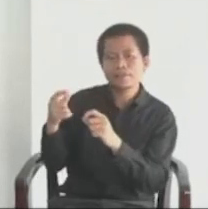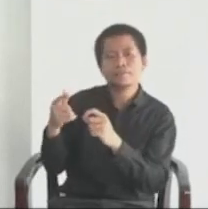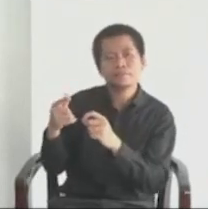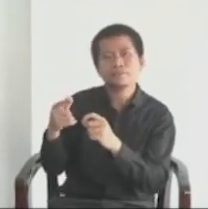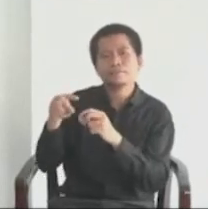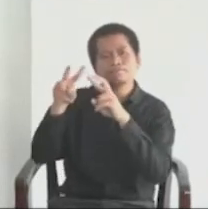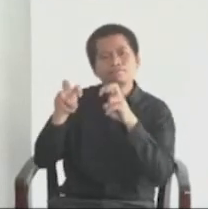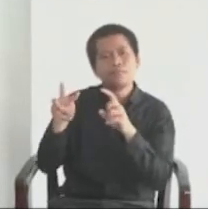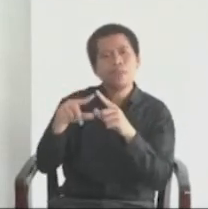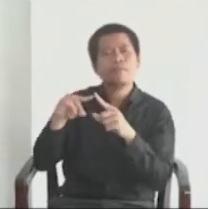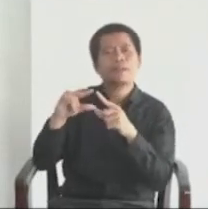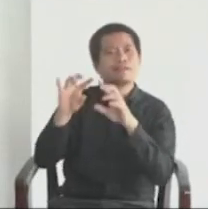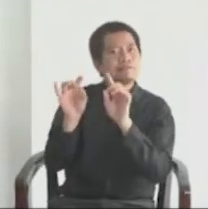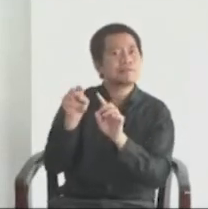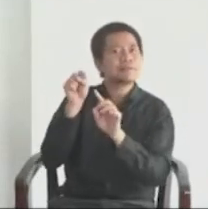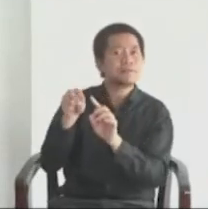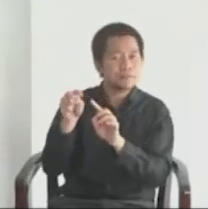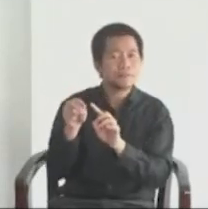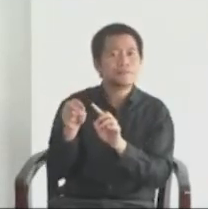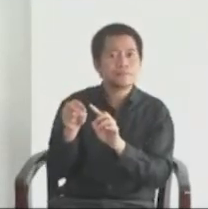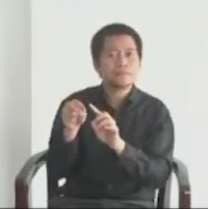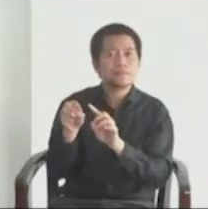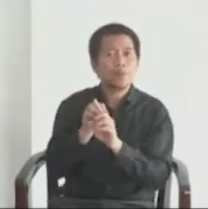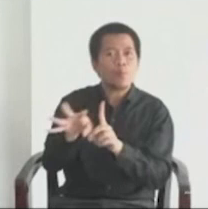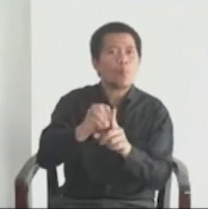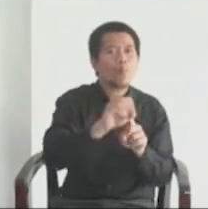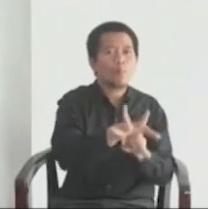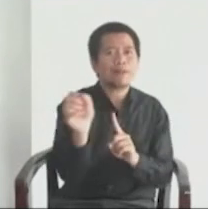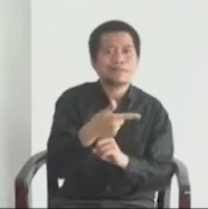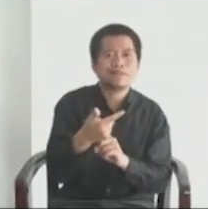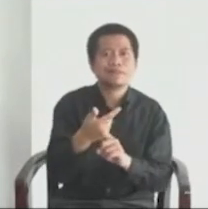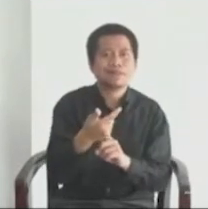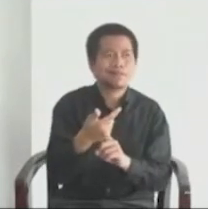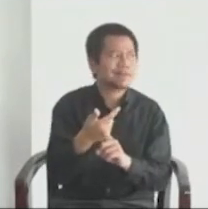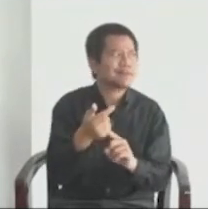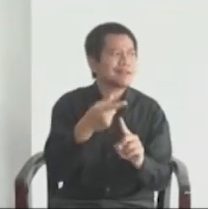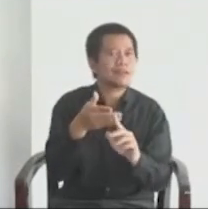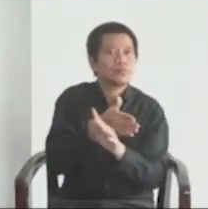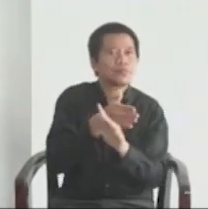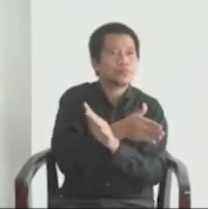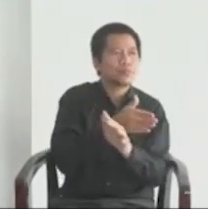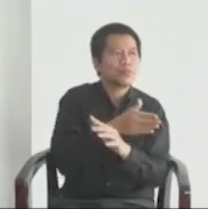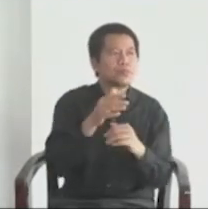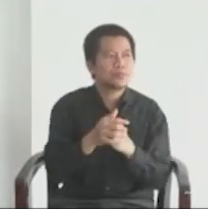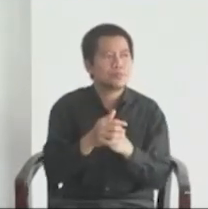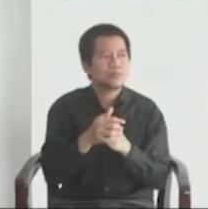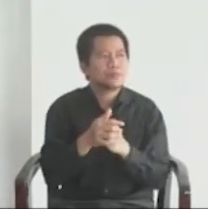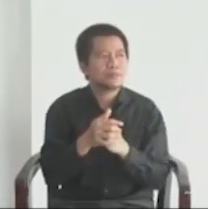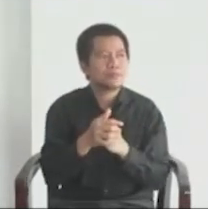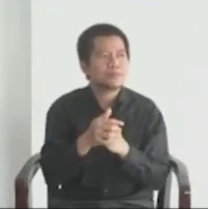ini penularannya akan lebih cepat dari varian sebelumnya.